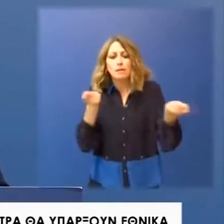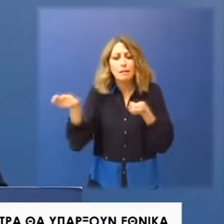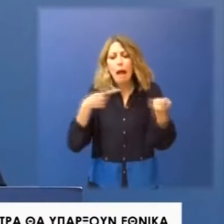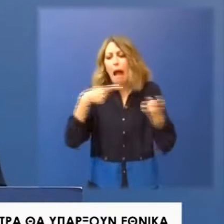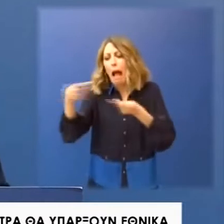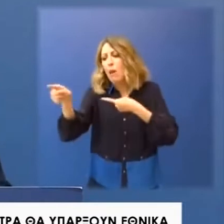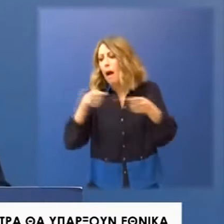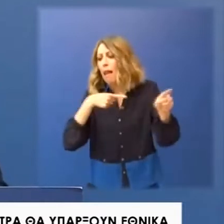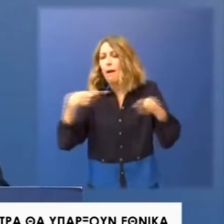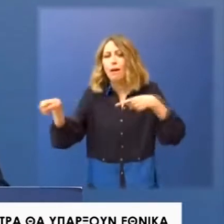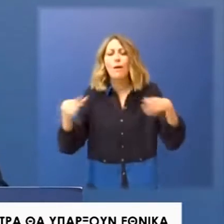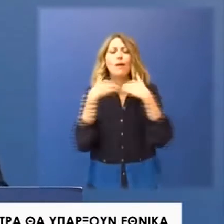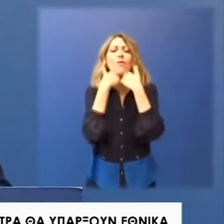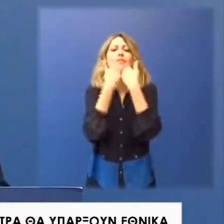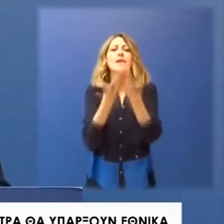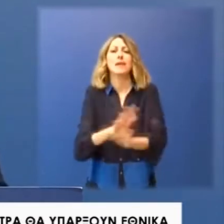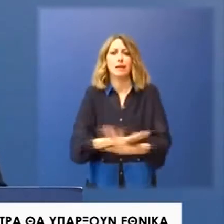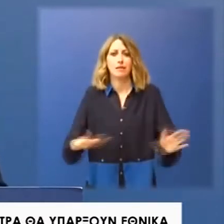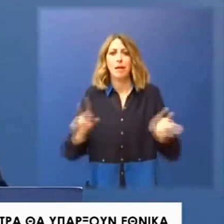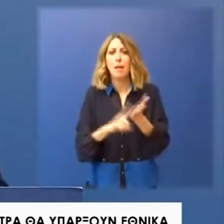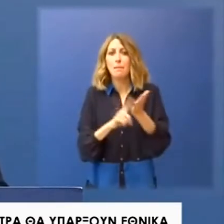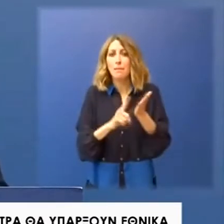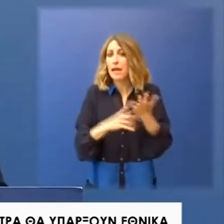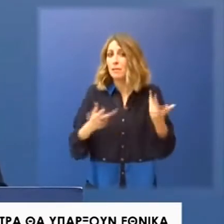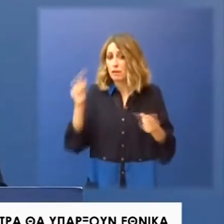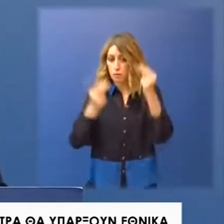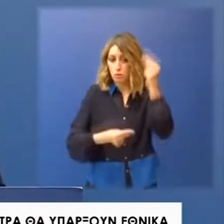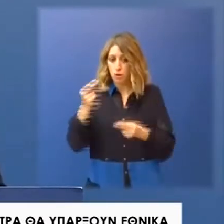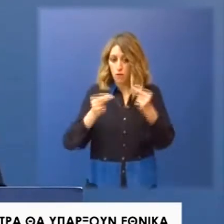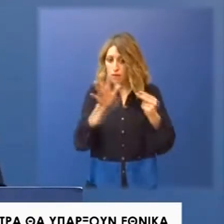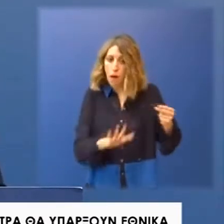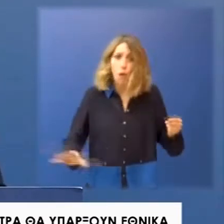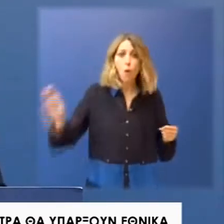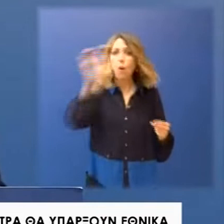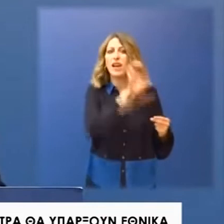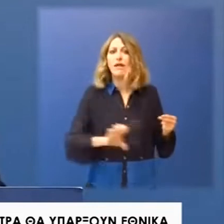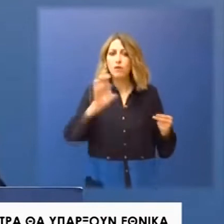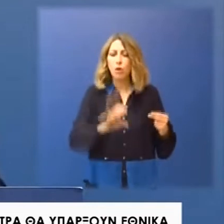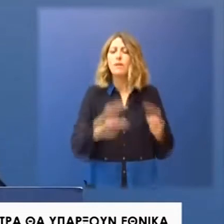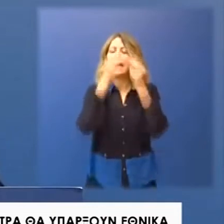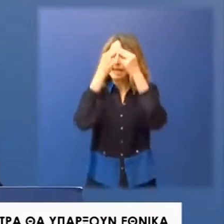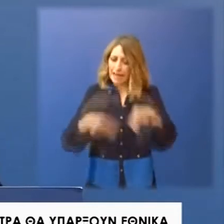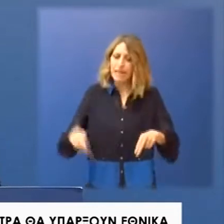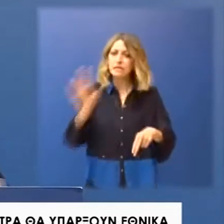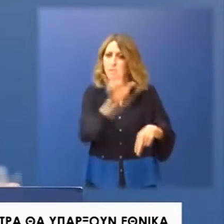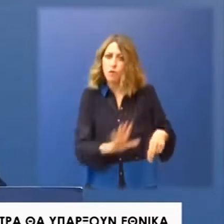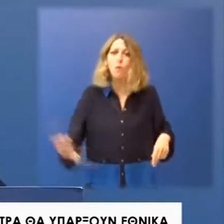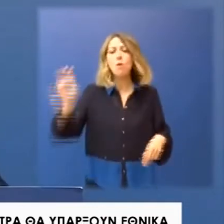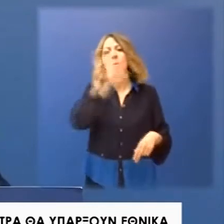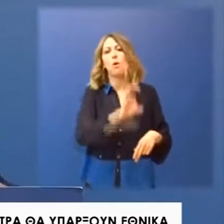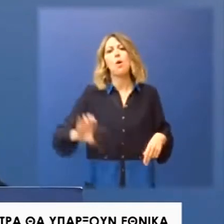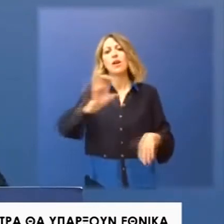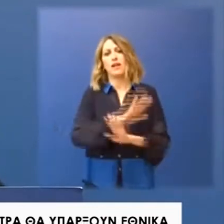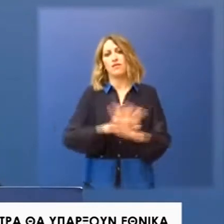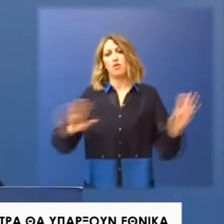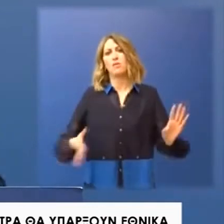τέτοιο βάρος. Παγκόσμιες τρευλώσεις και φαινόμενα εσχροκέρδειας απαιτούν διεθνείς πρωτοβουλίες. Οι καιροί και οι άνθρωποι δεν μπορούν να